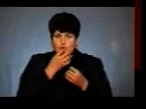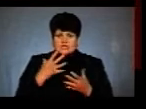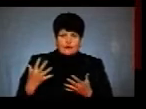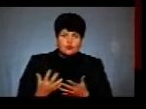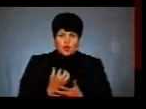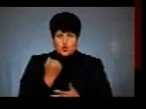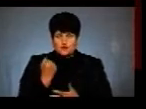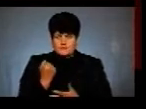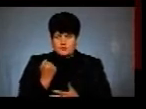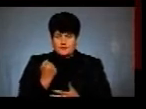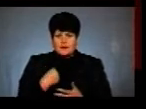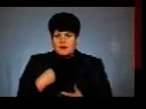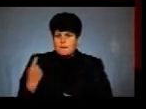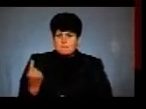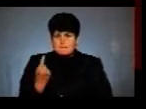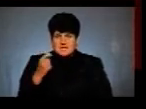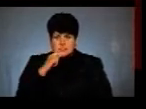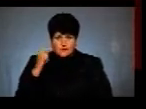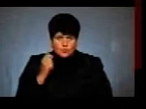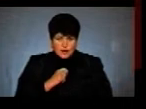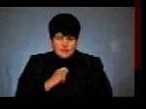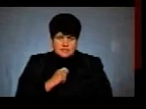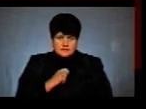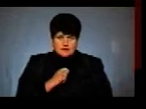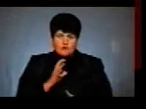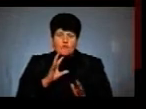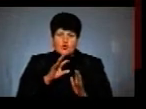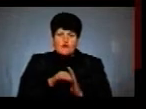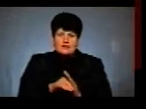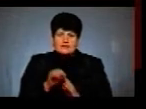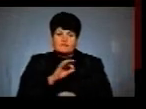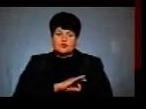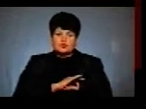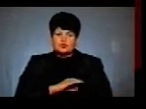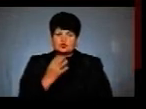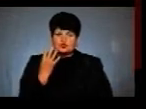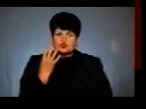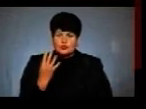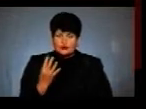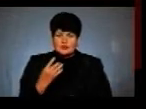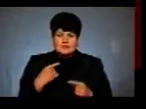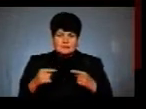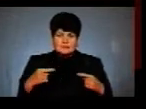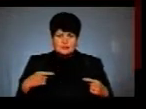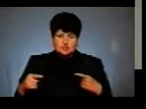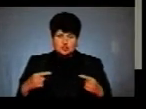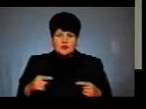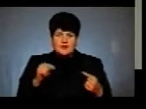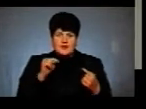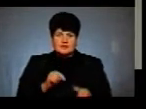успіху. Наприклад, ми вперше в Україні запровадили використання 4 альтернативних